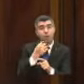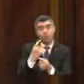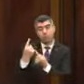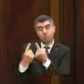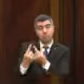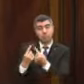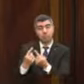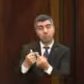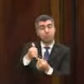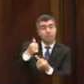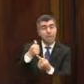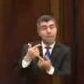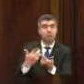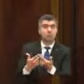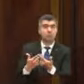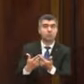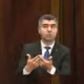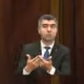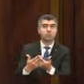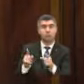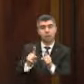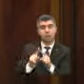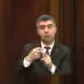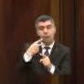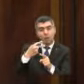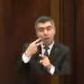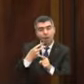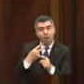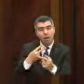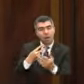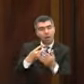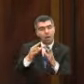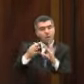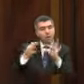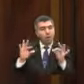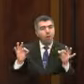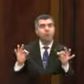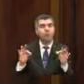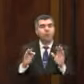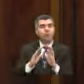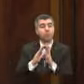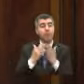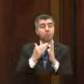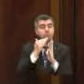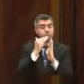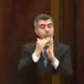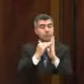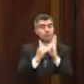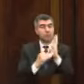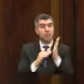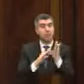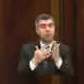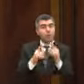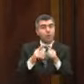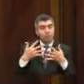هو الميثاق اللي هو كلام على الاصلاح الجبائي مهم من الناحيه العلميه، ولكن ميثاق الاستثمار اللي هو اساسي اللي